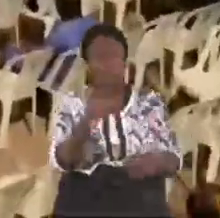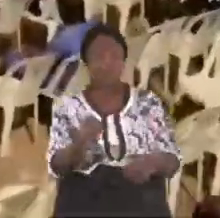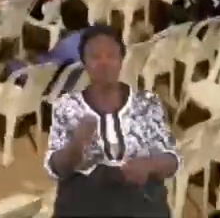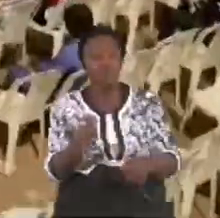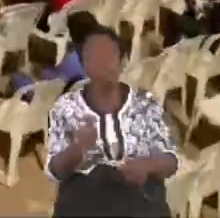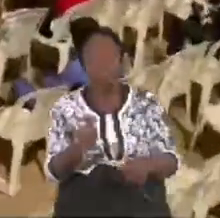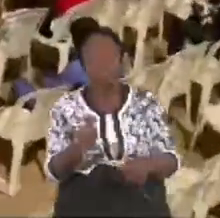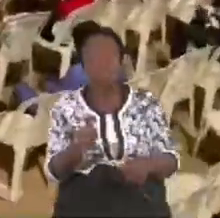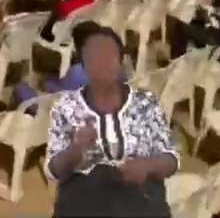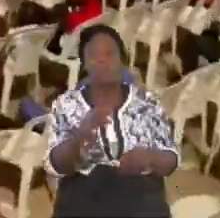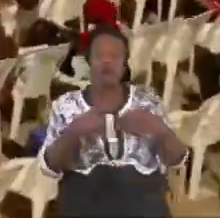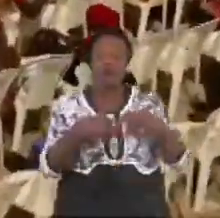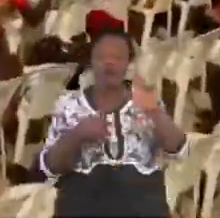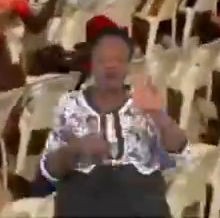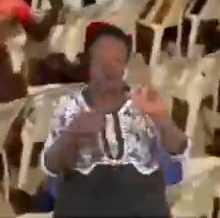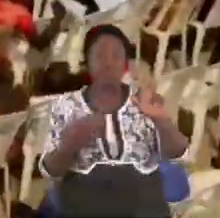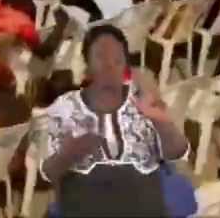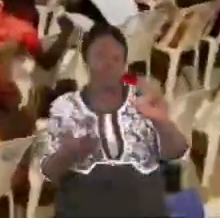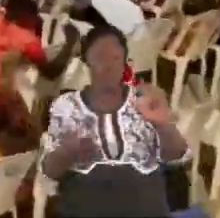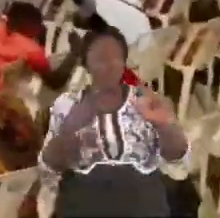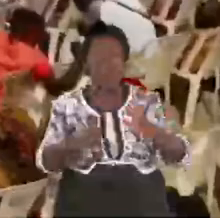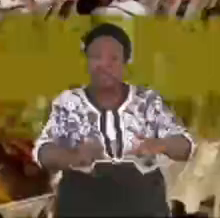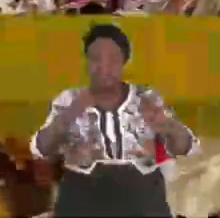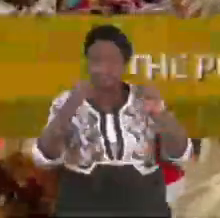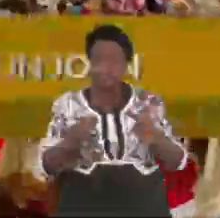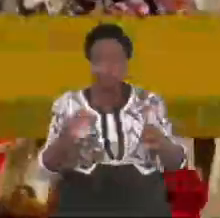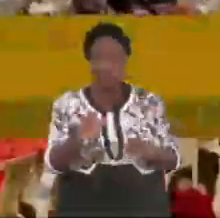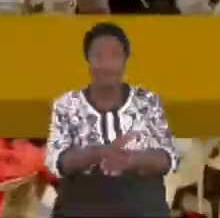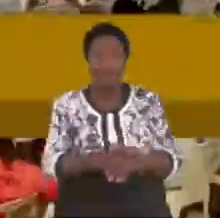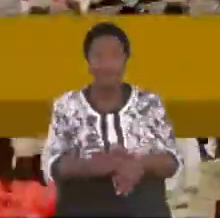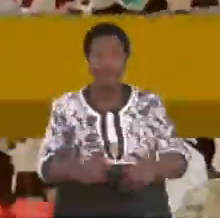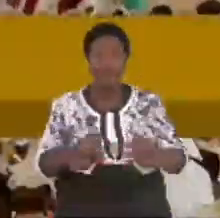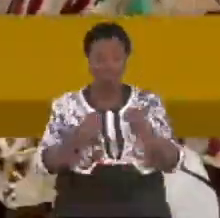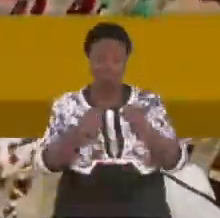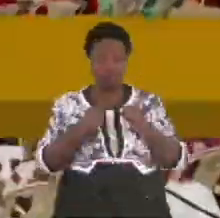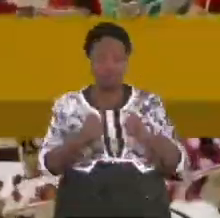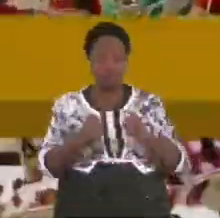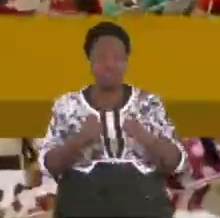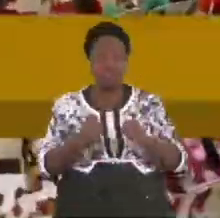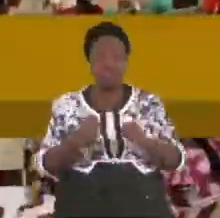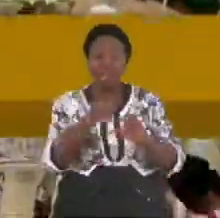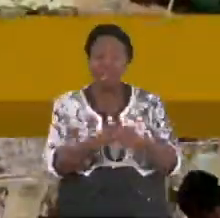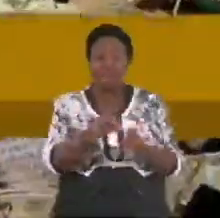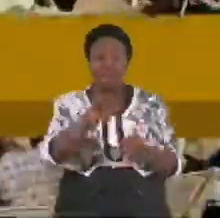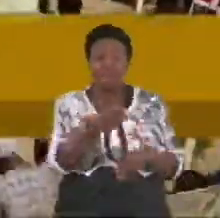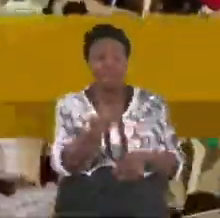à considérer. Premièrement, la dynamite puissante dans la vie de Jean. Deuxièmement,